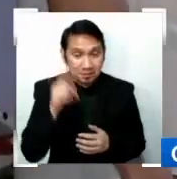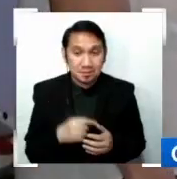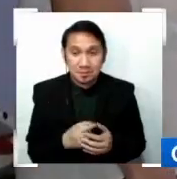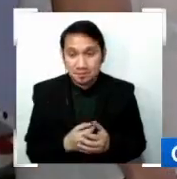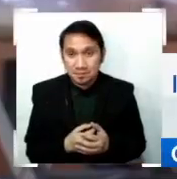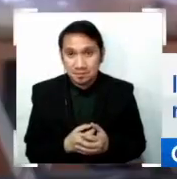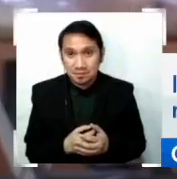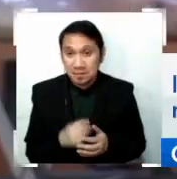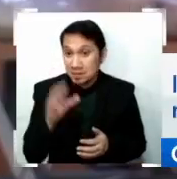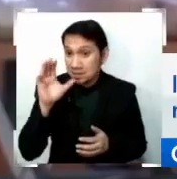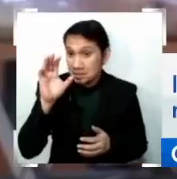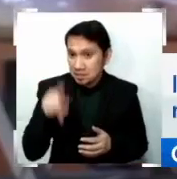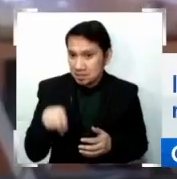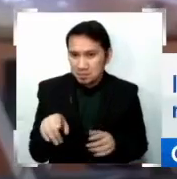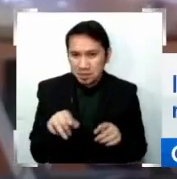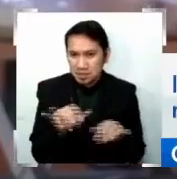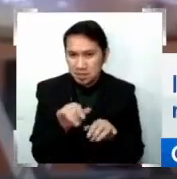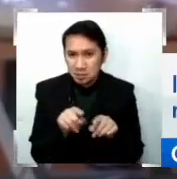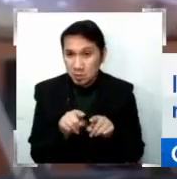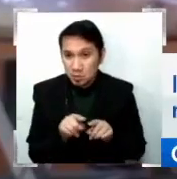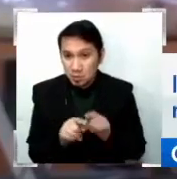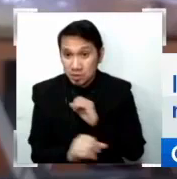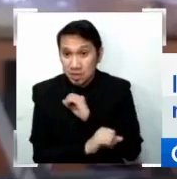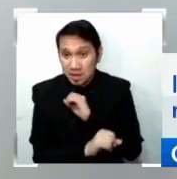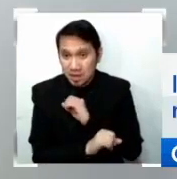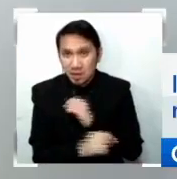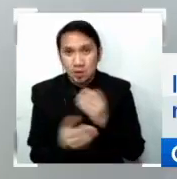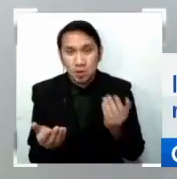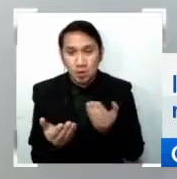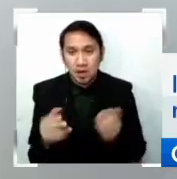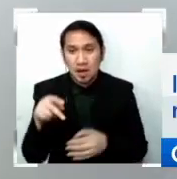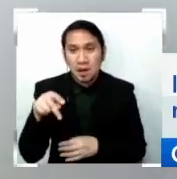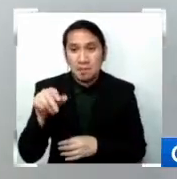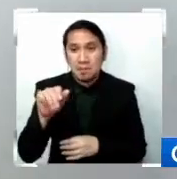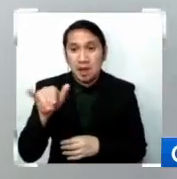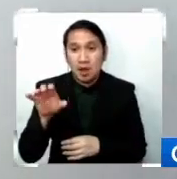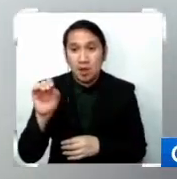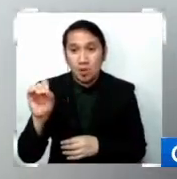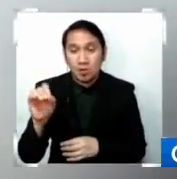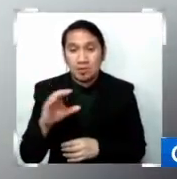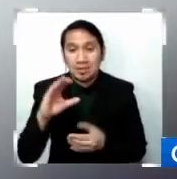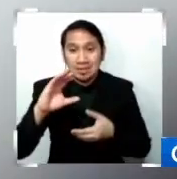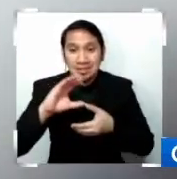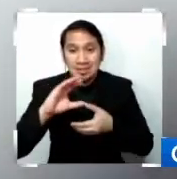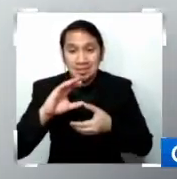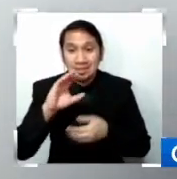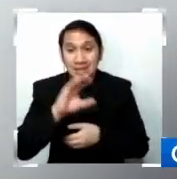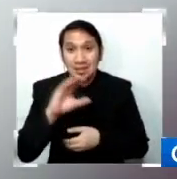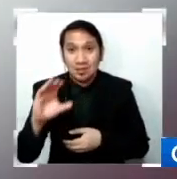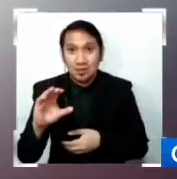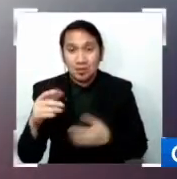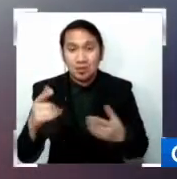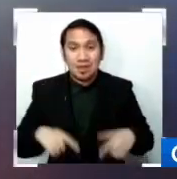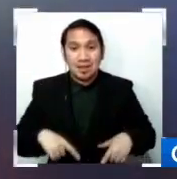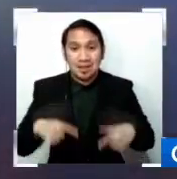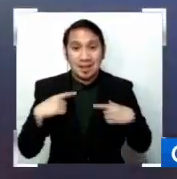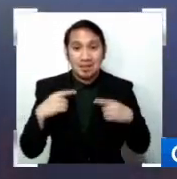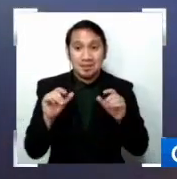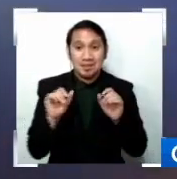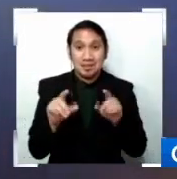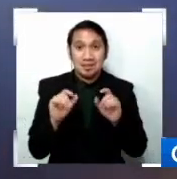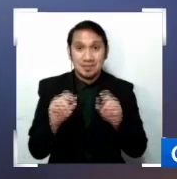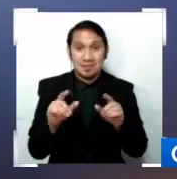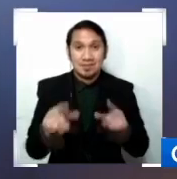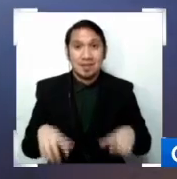Cellphone din ang natangay sa isang tindera sa Maypaho, Caloocan. Ang kanyang live selling na uwi sa live